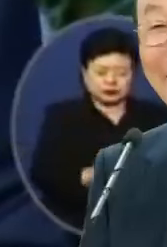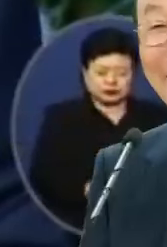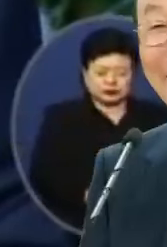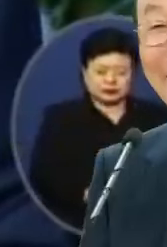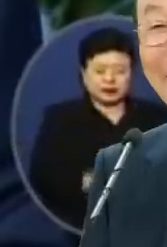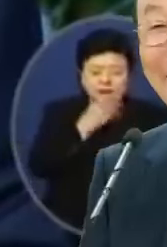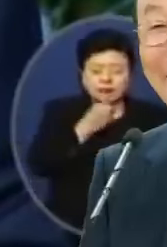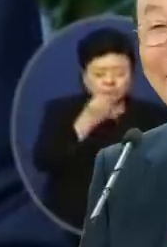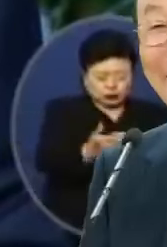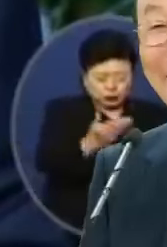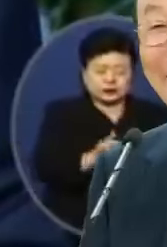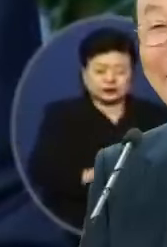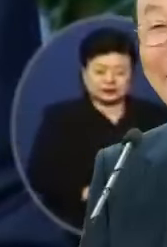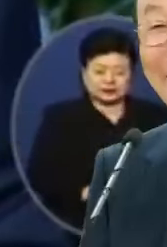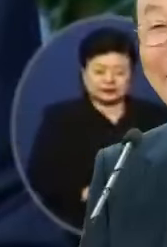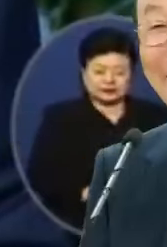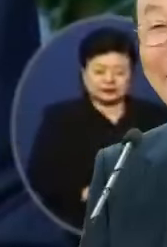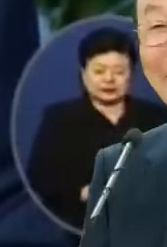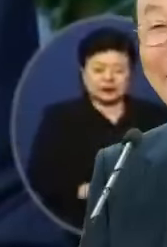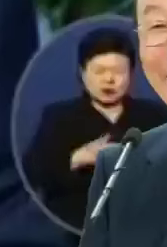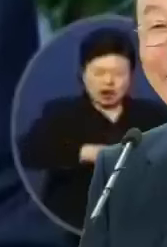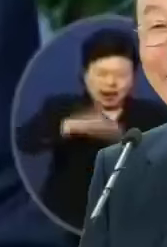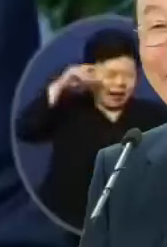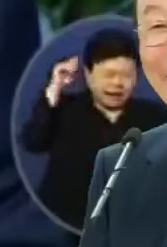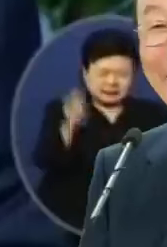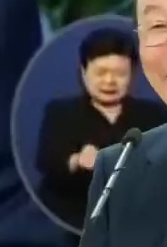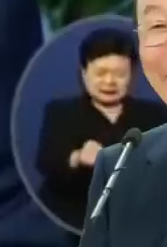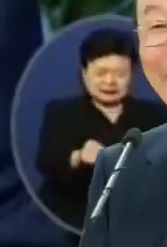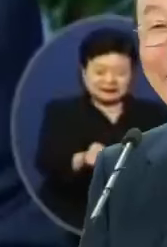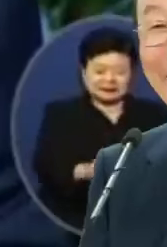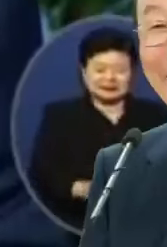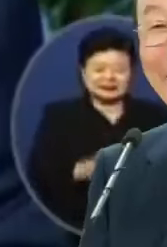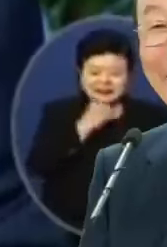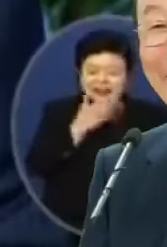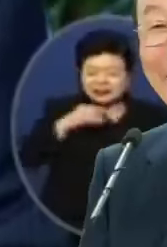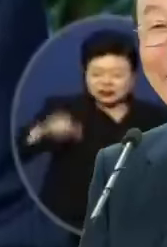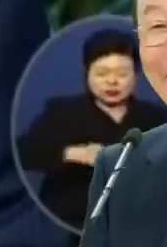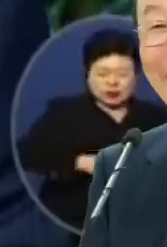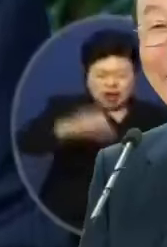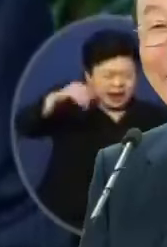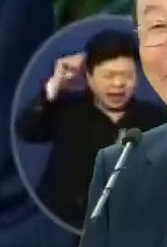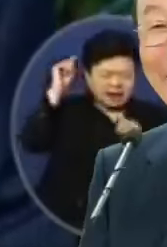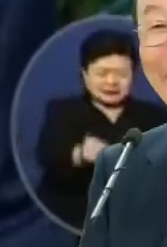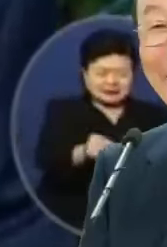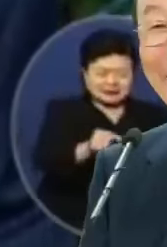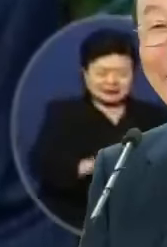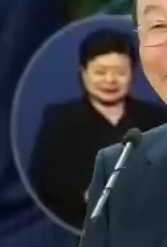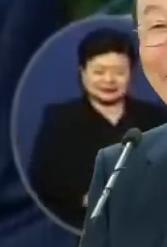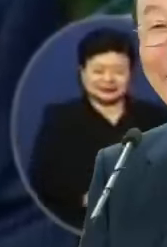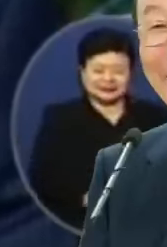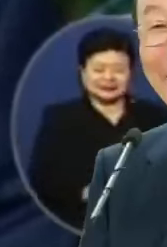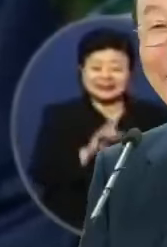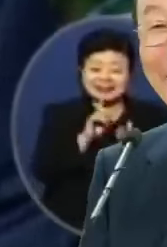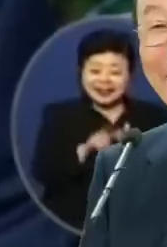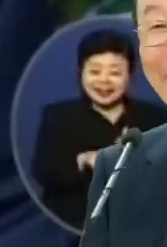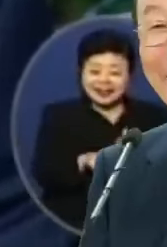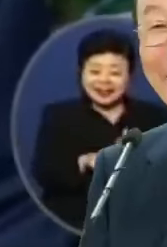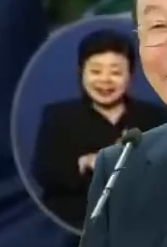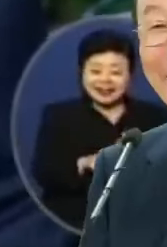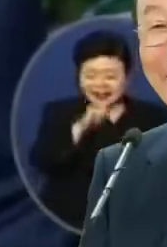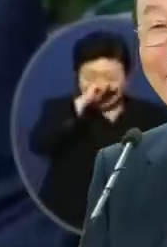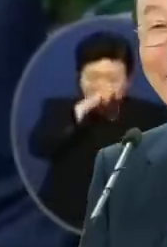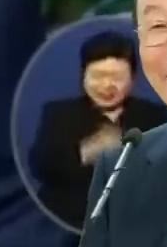주시옵소서. 그러고 난 다음 물러가라. 가난과 저주는 물러가라. 그렇게 할 때